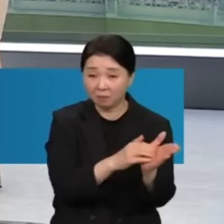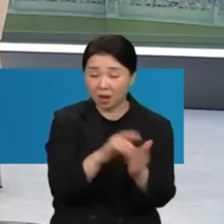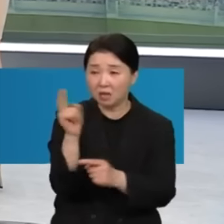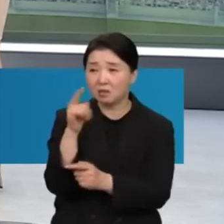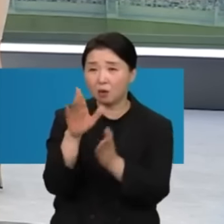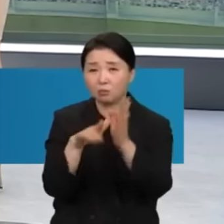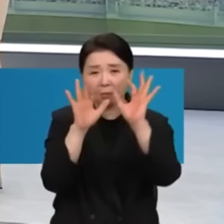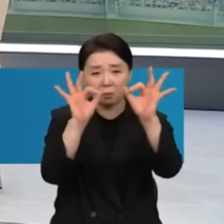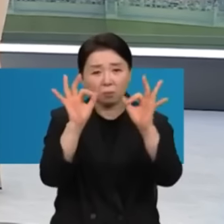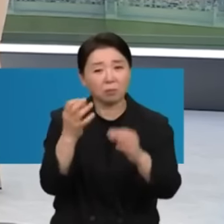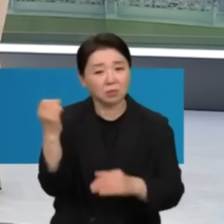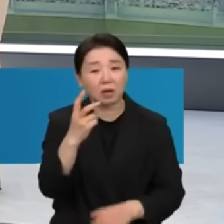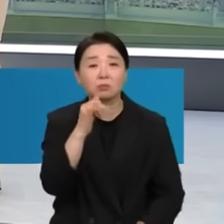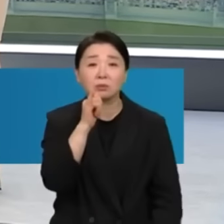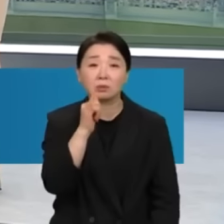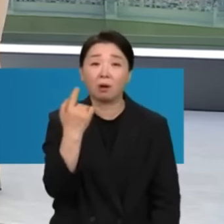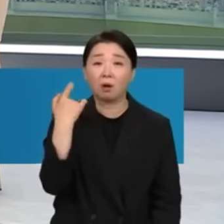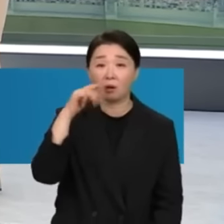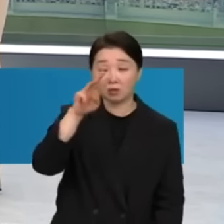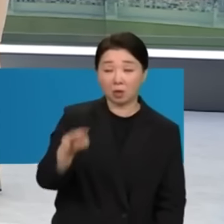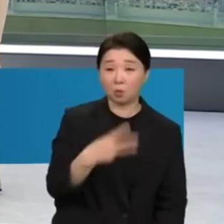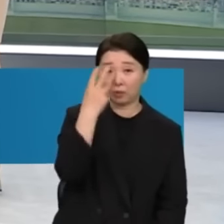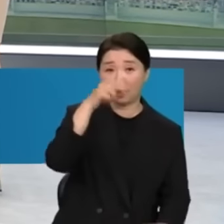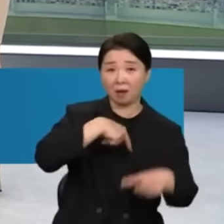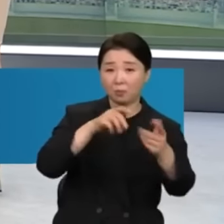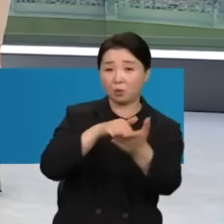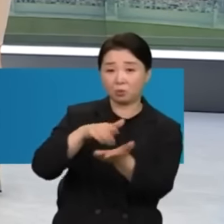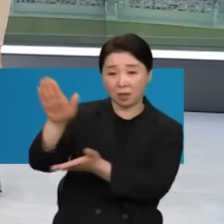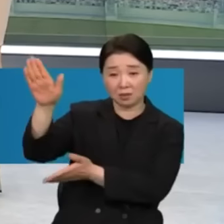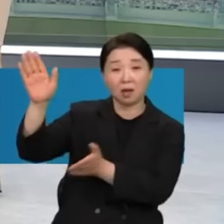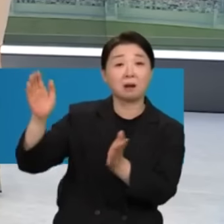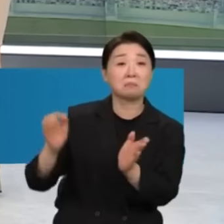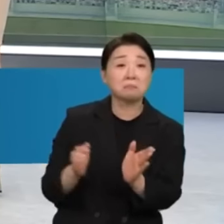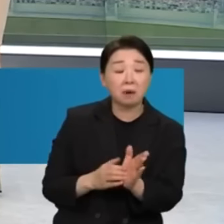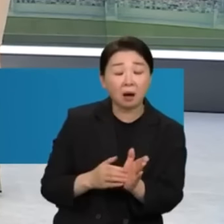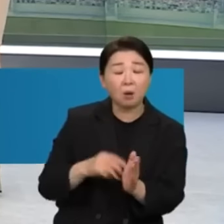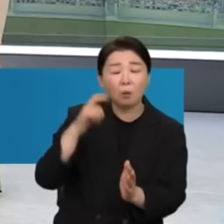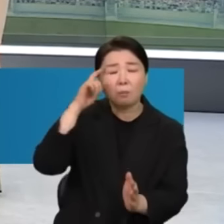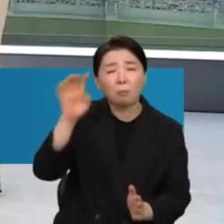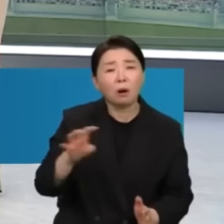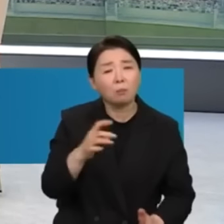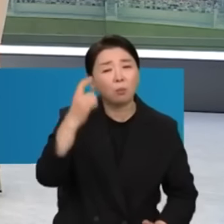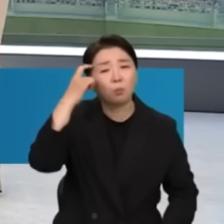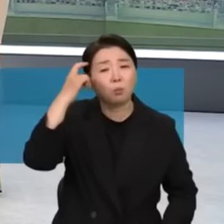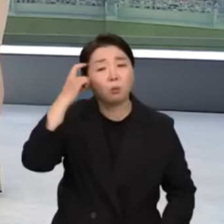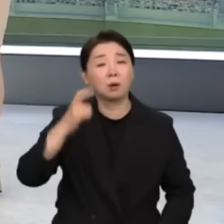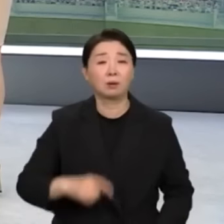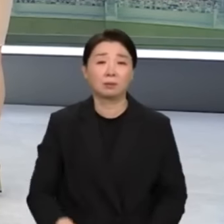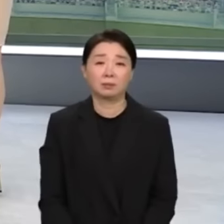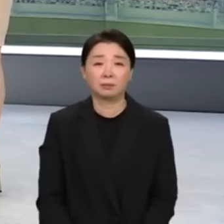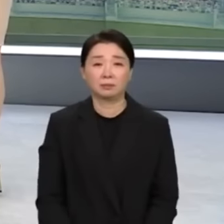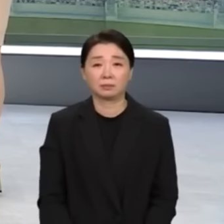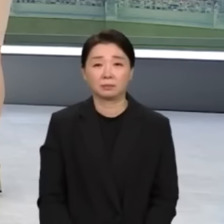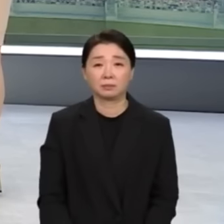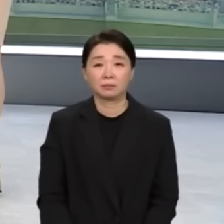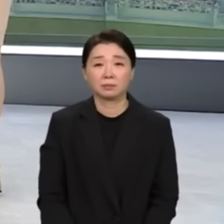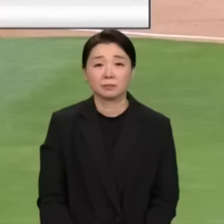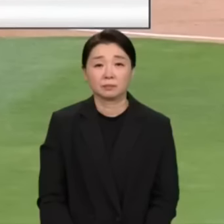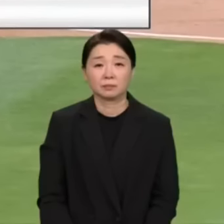장면이죠. 어제는 롯데 김태형 감독이 퇴장당했는데 이런 일이 왜 반복되는 걸까요? 오선민 기자입니다.